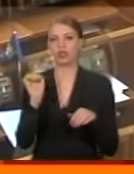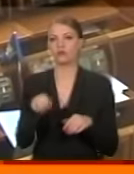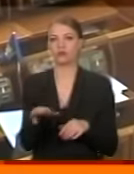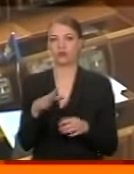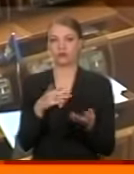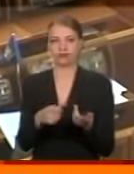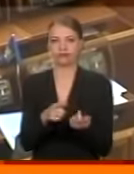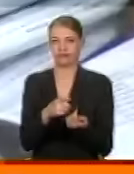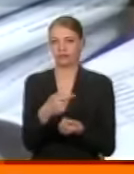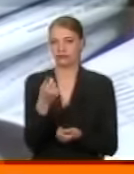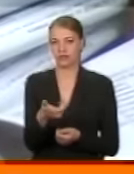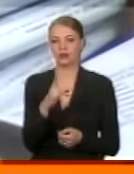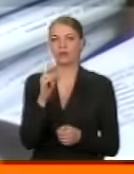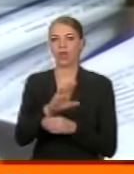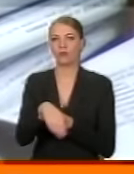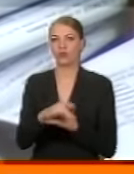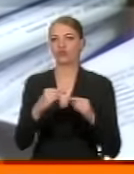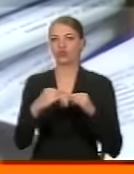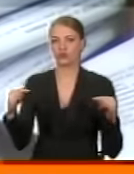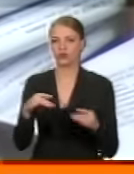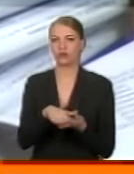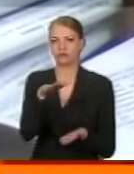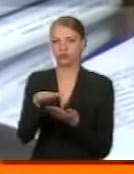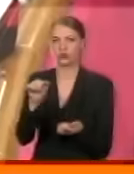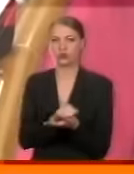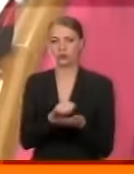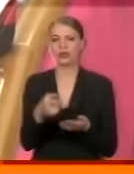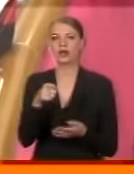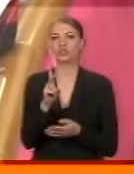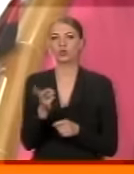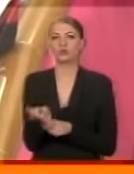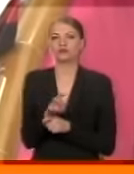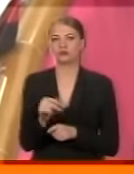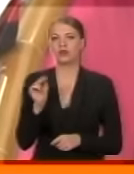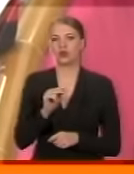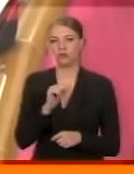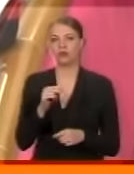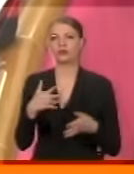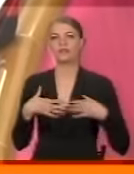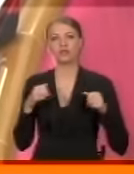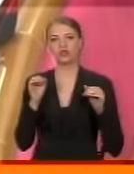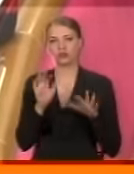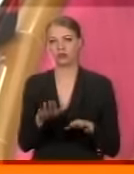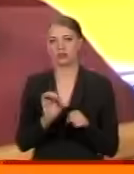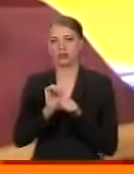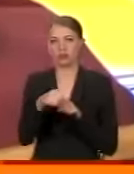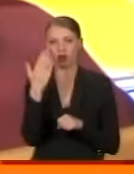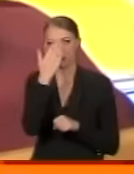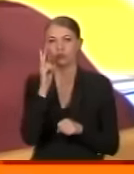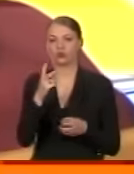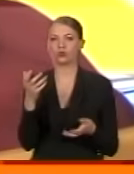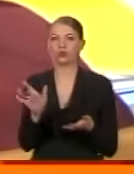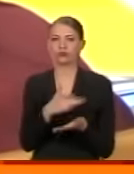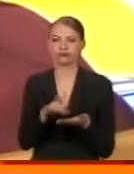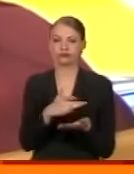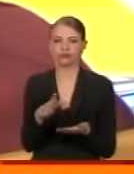було злічити на пальцях, на порожніх столах стоси документів. Ті, хто таки дійшов на роботу, відчайдушно долали сон. Хто копирсався